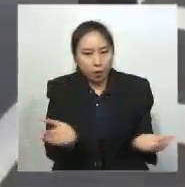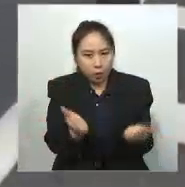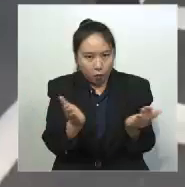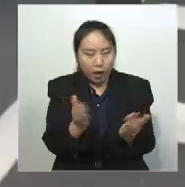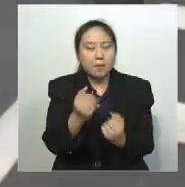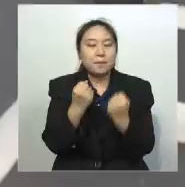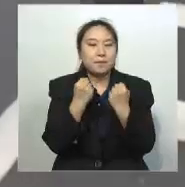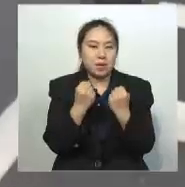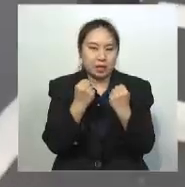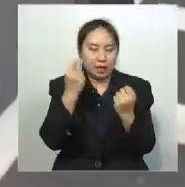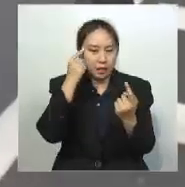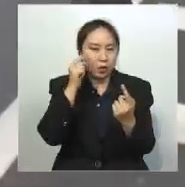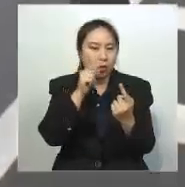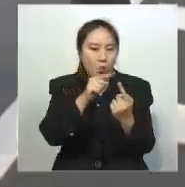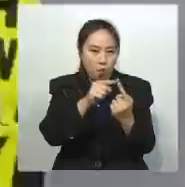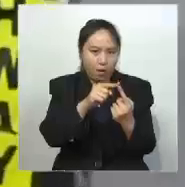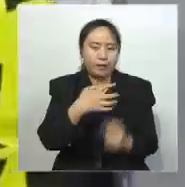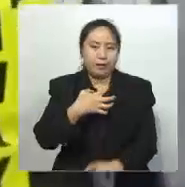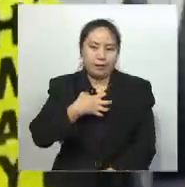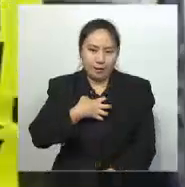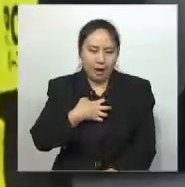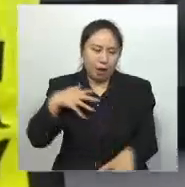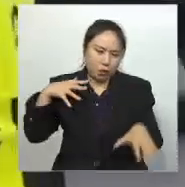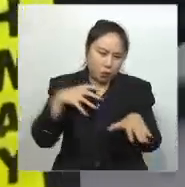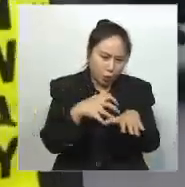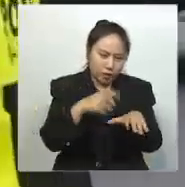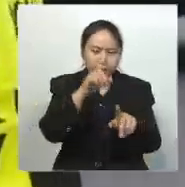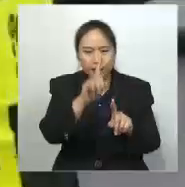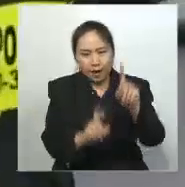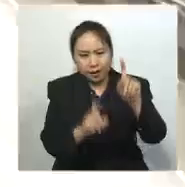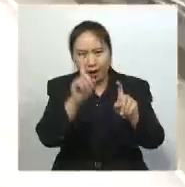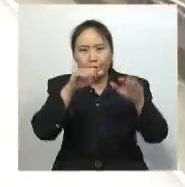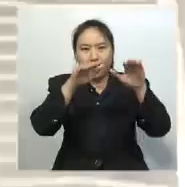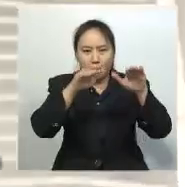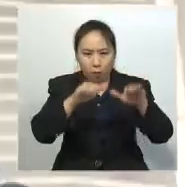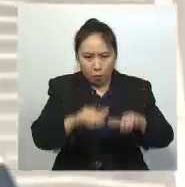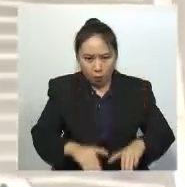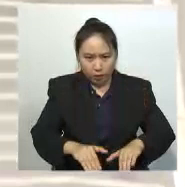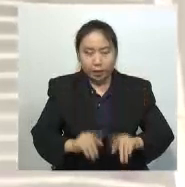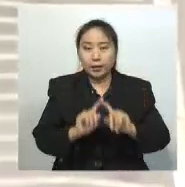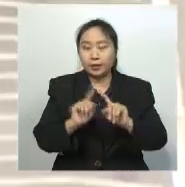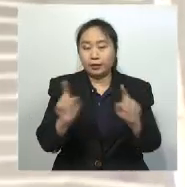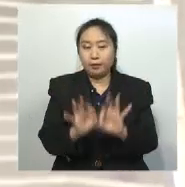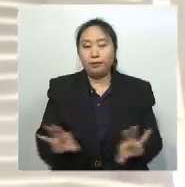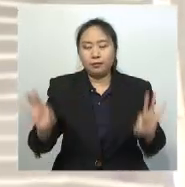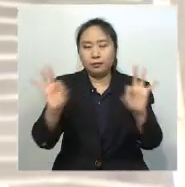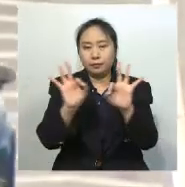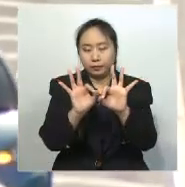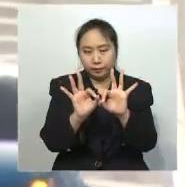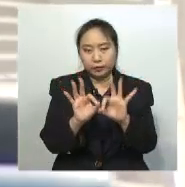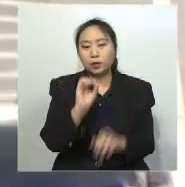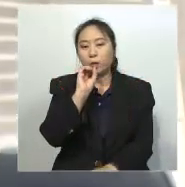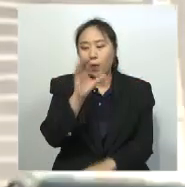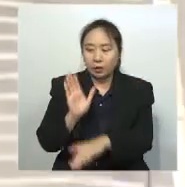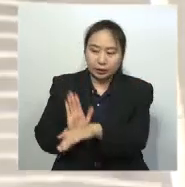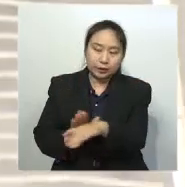มั่นใจอะค่ะคาดหวังว่าอยากจะลดความสูญเสียลงให้มากที่สุดแต่สิ่งที่สำคัญที่สุดเนี่ยแหละค่ะที่จะต้องบอกต่อกัน